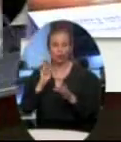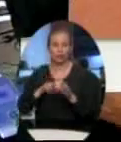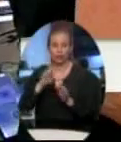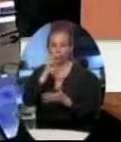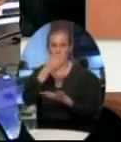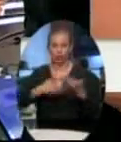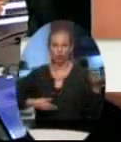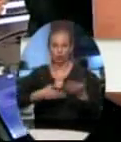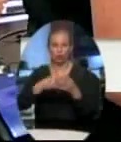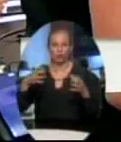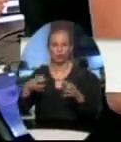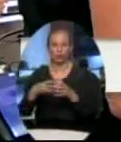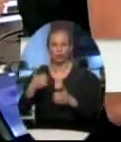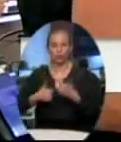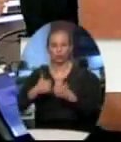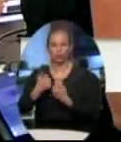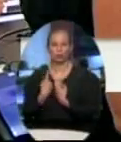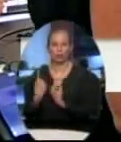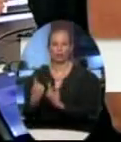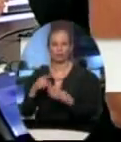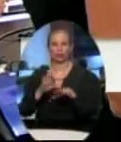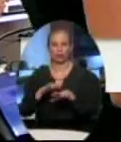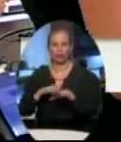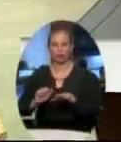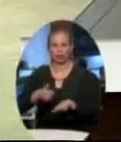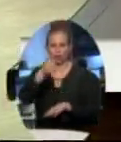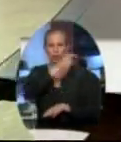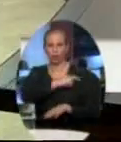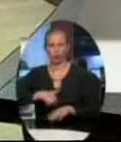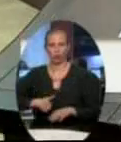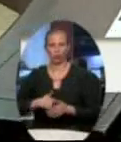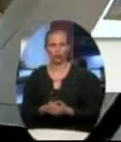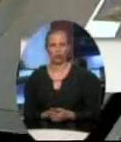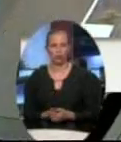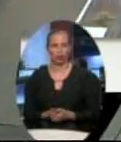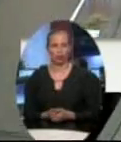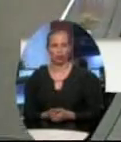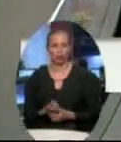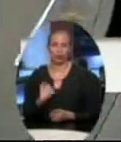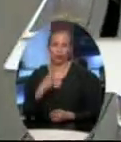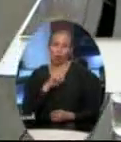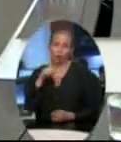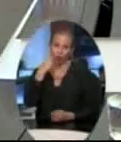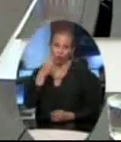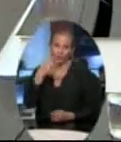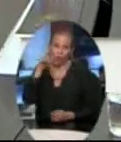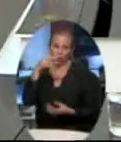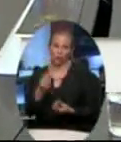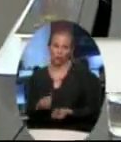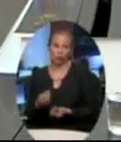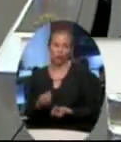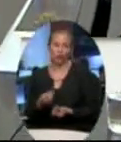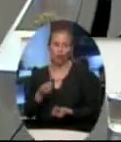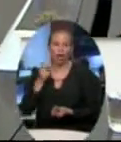מפלגות ולהתמודד בעצמם לתפקיד ראשות הרשויות. אני לא אומרת שאני יותר טובה מהם, אבל אני בוודאי